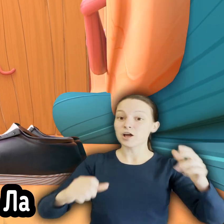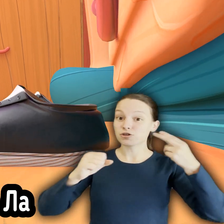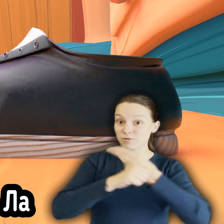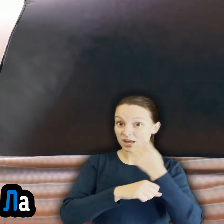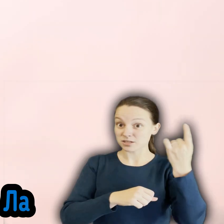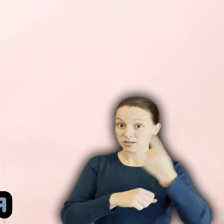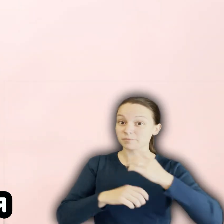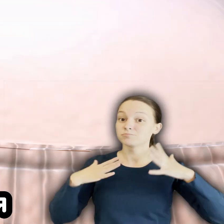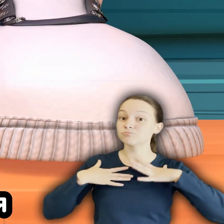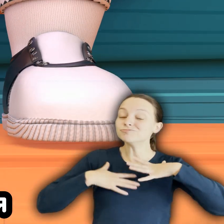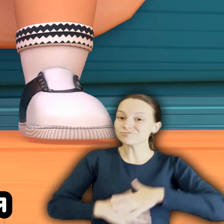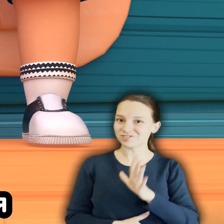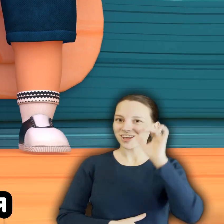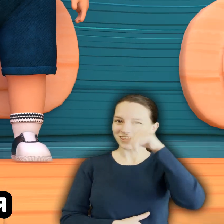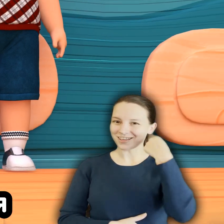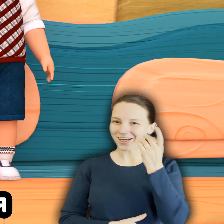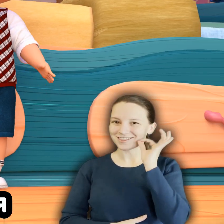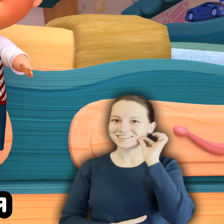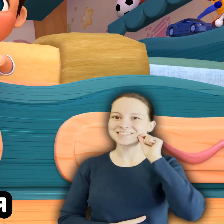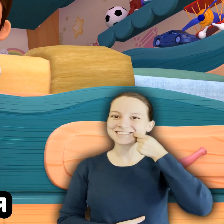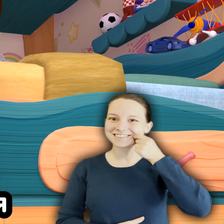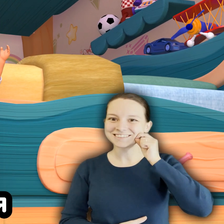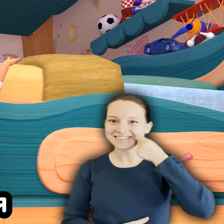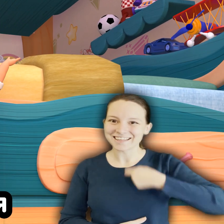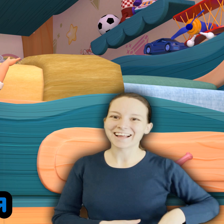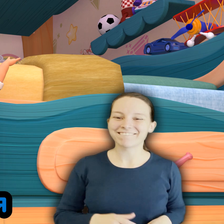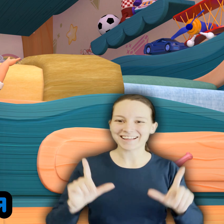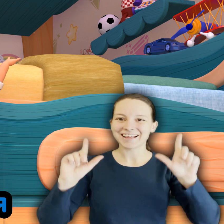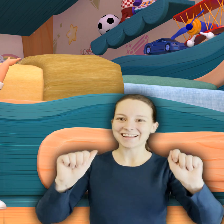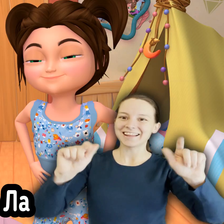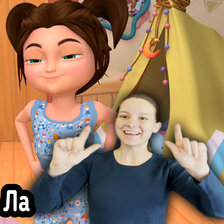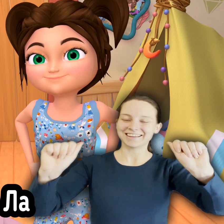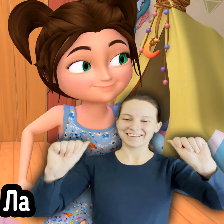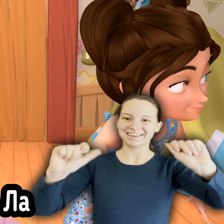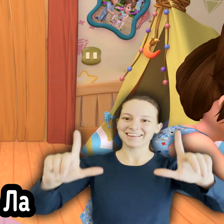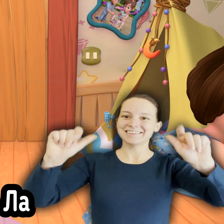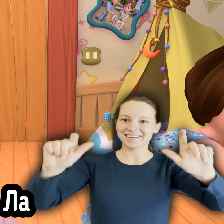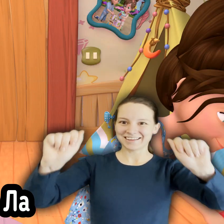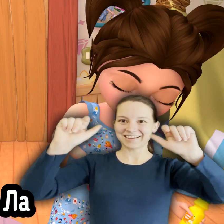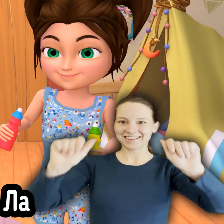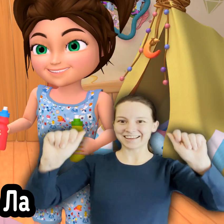Ла-ла-ла-ла-ла-ла-ла-ла. И удобно одеваться.